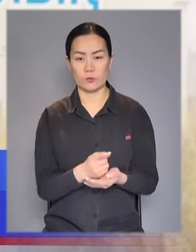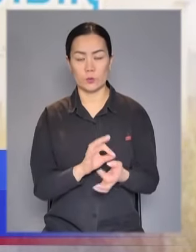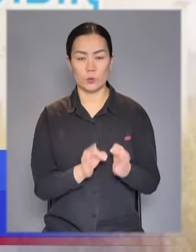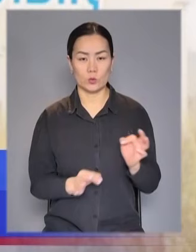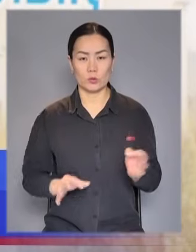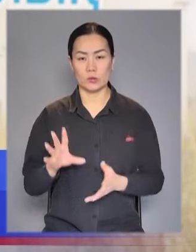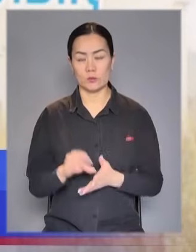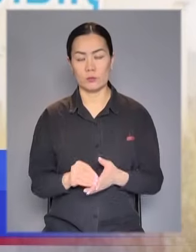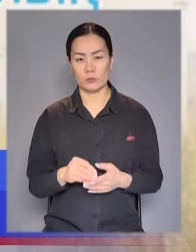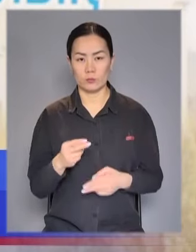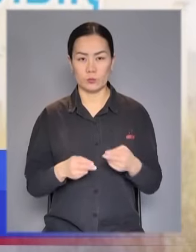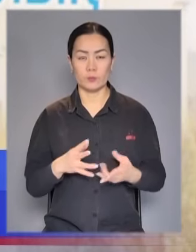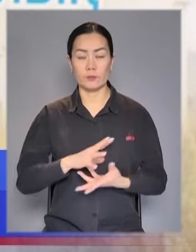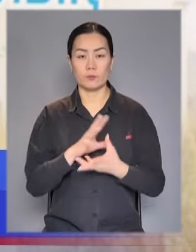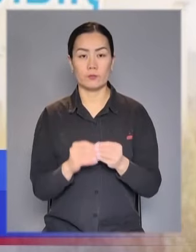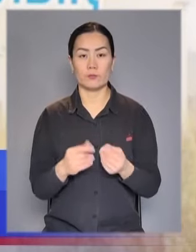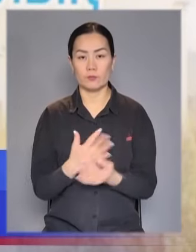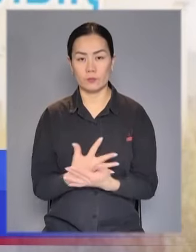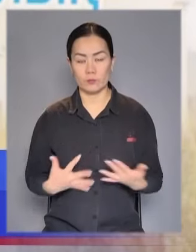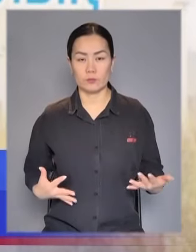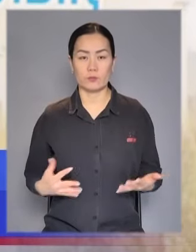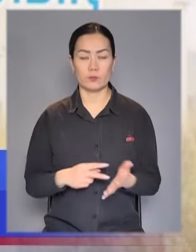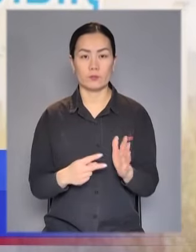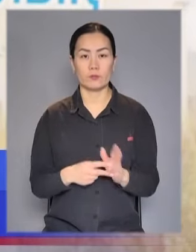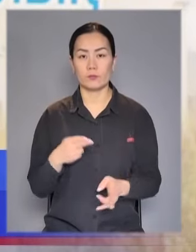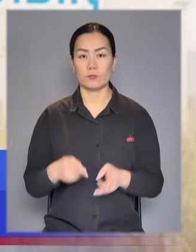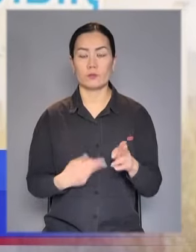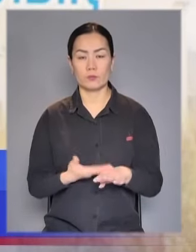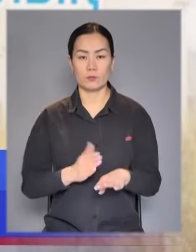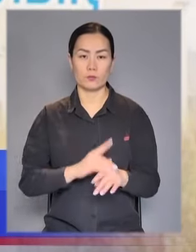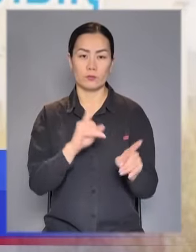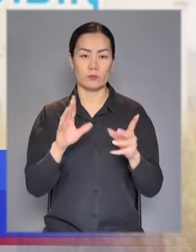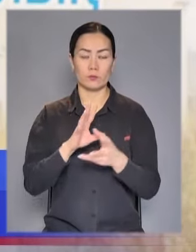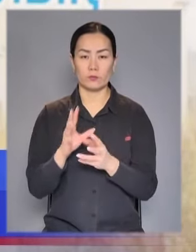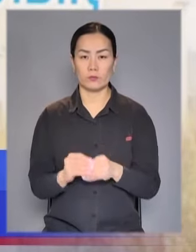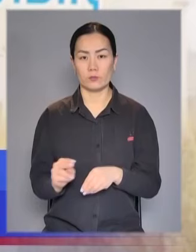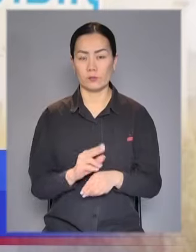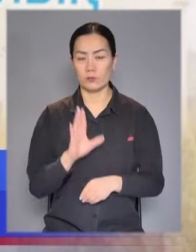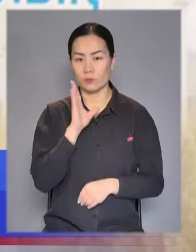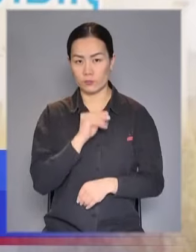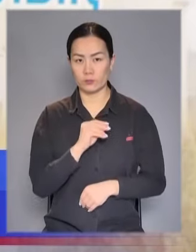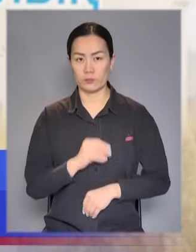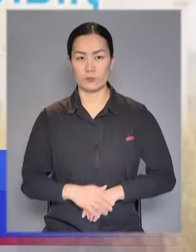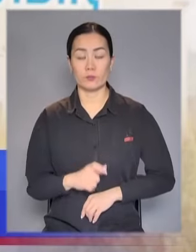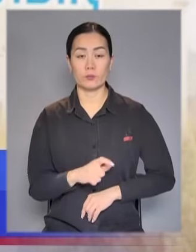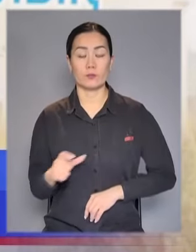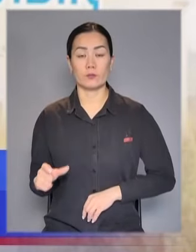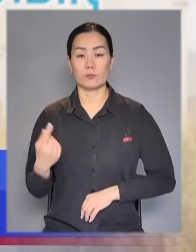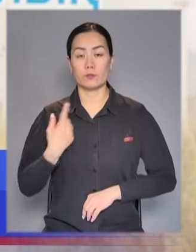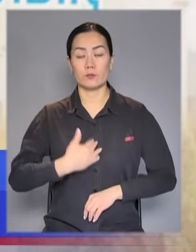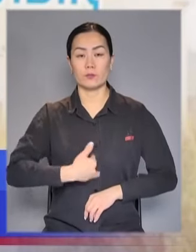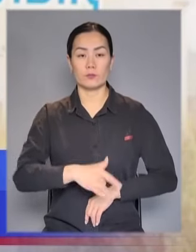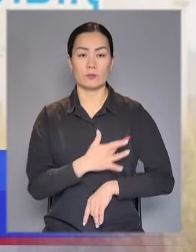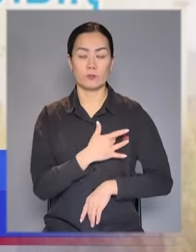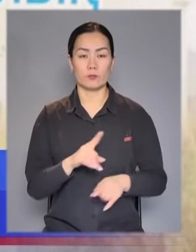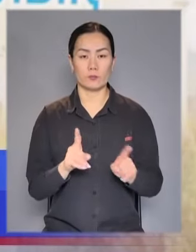электрофизиологические исследования сердца, радиочастотные абляции. Это по тяжелым аритмологическим пациентам. А пациентам с декомпенсацией